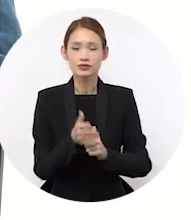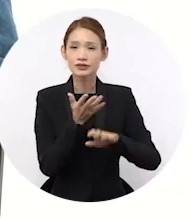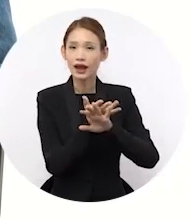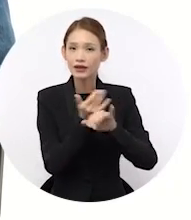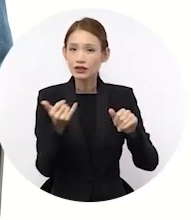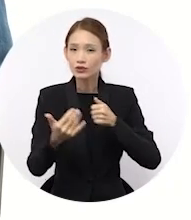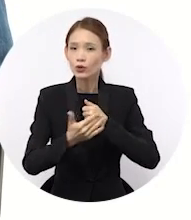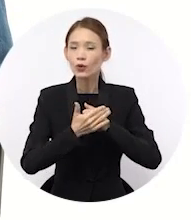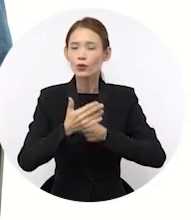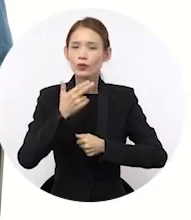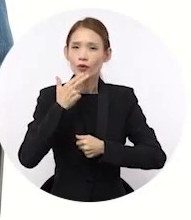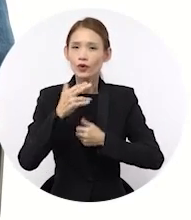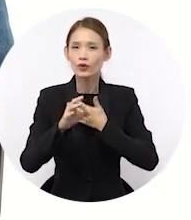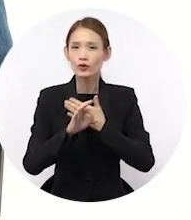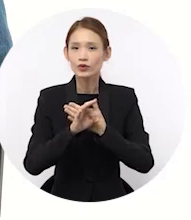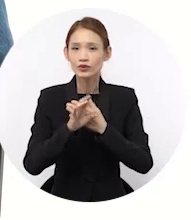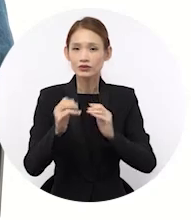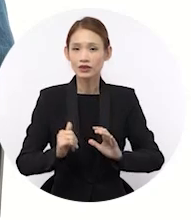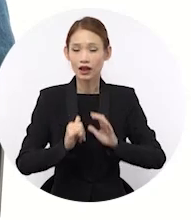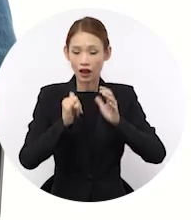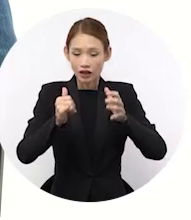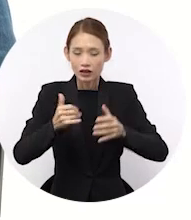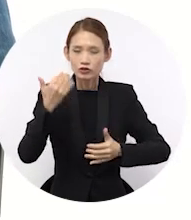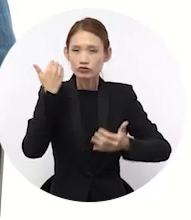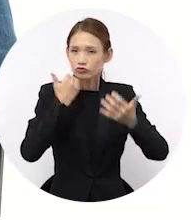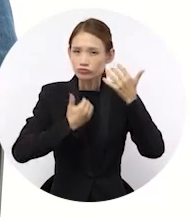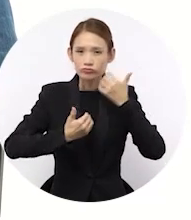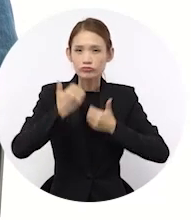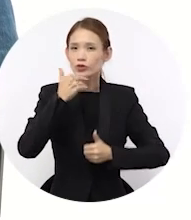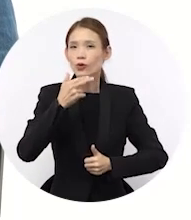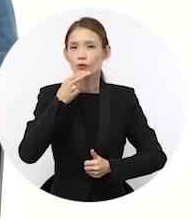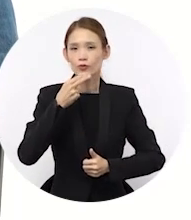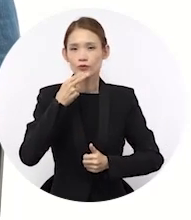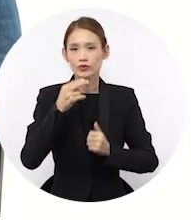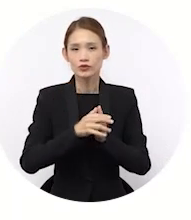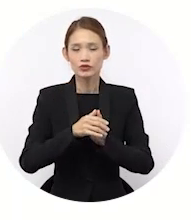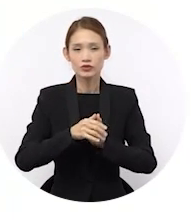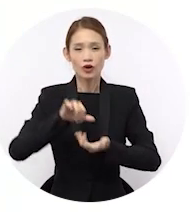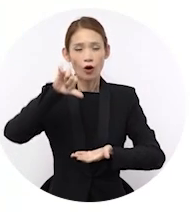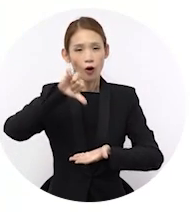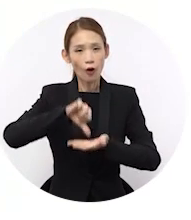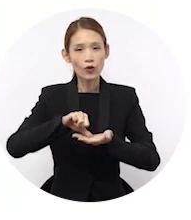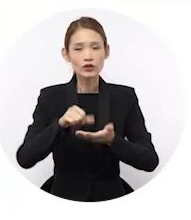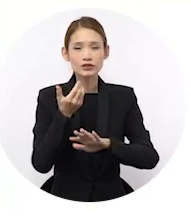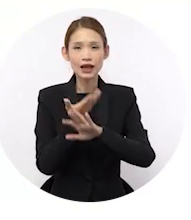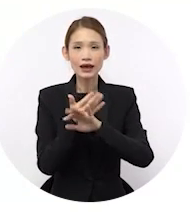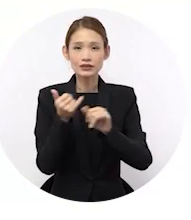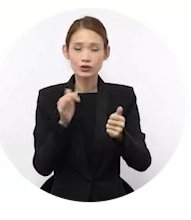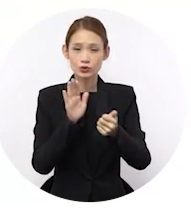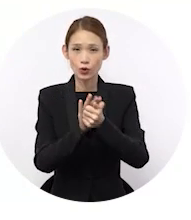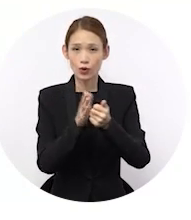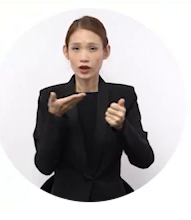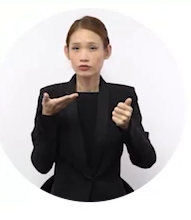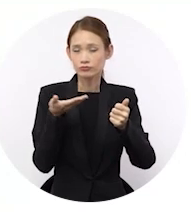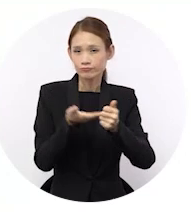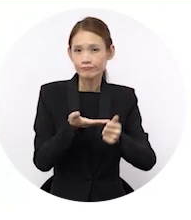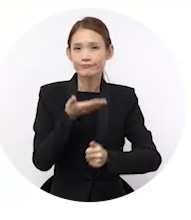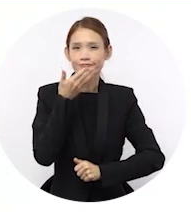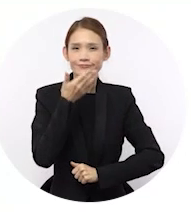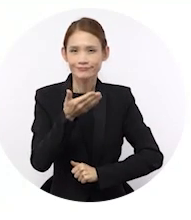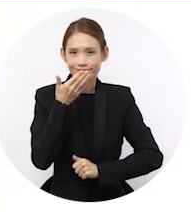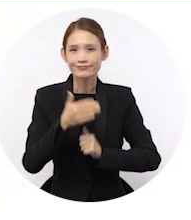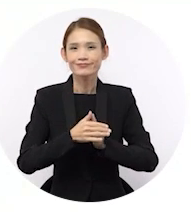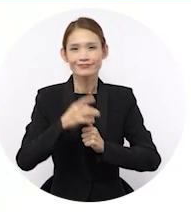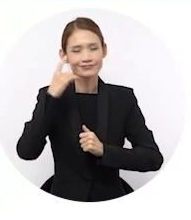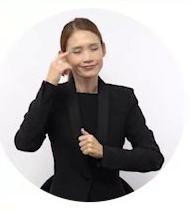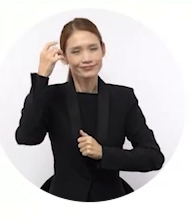타인의 도움이 없이 살아갈 수 있는 사람은 세상에 아무도 없습니다. 거꾸로 우리는 타인을 도와줄 수 있는 사람들이기도